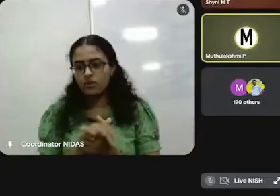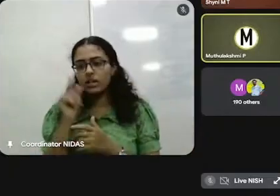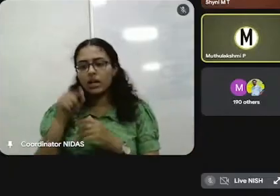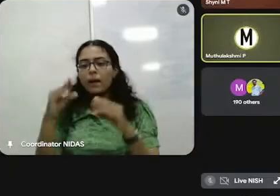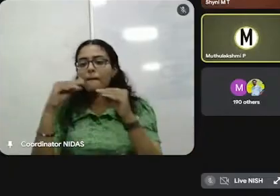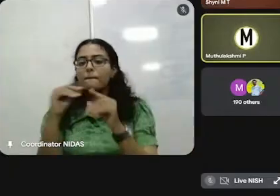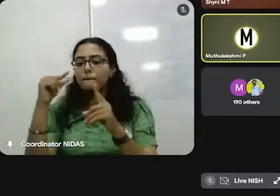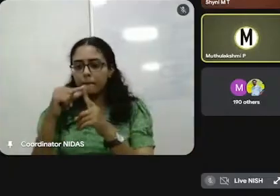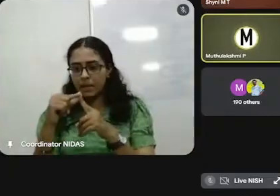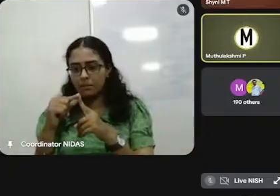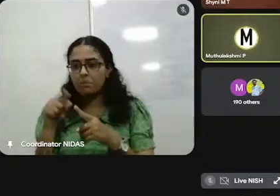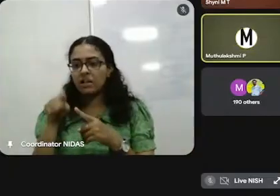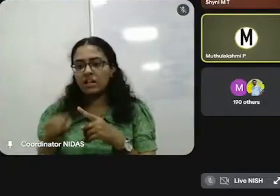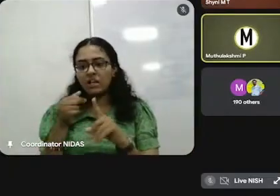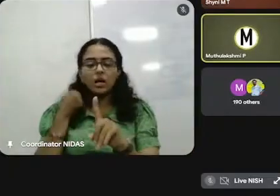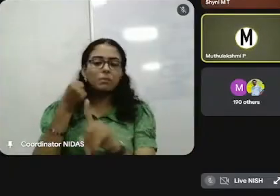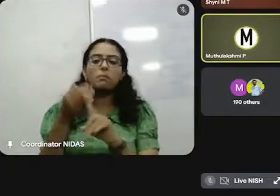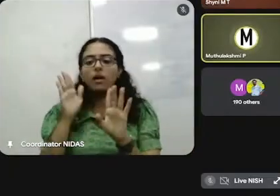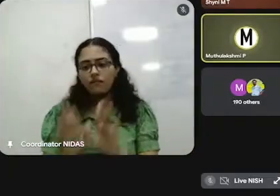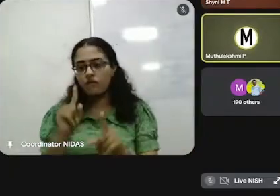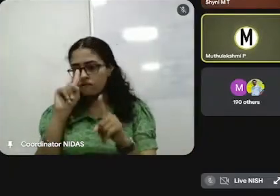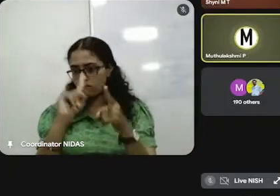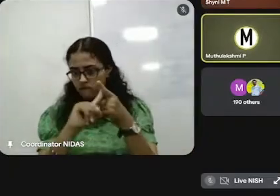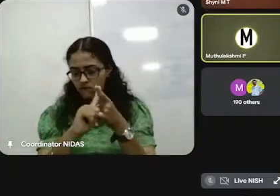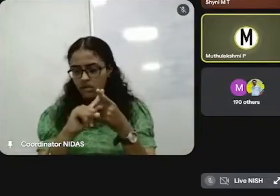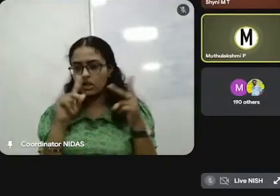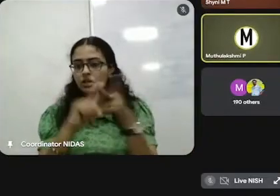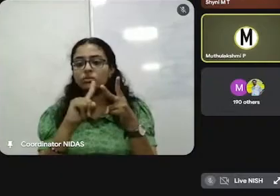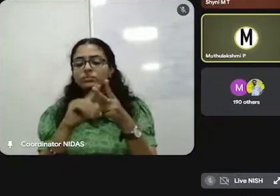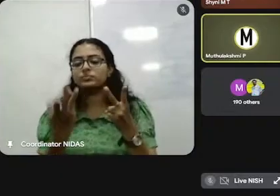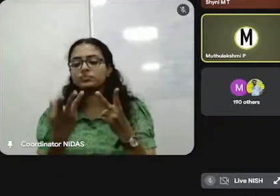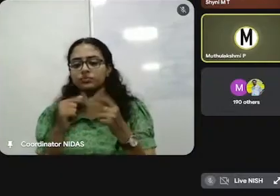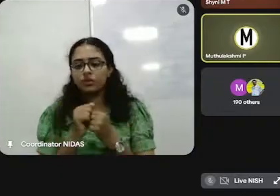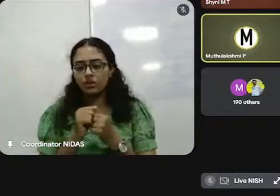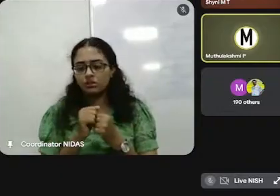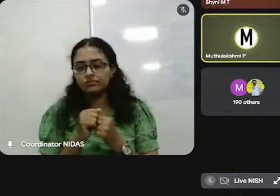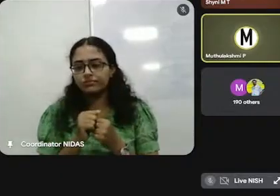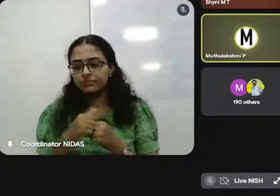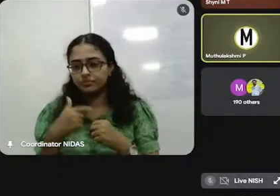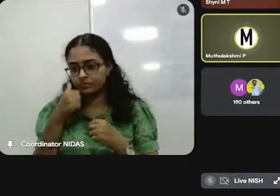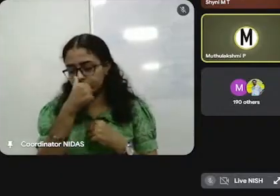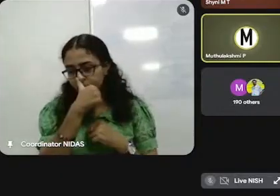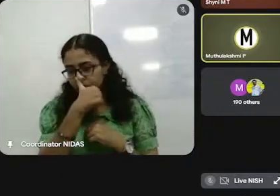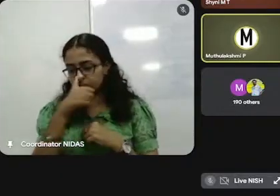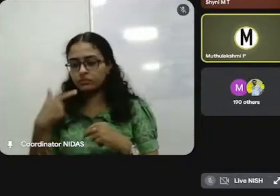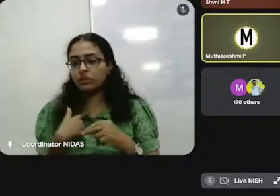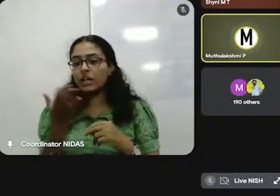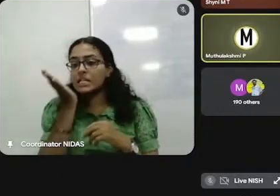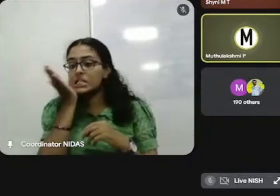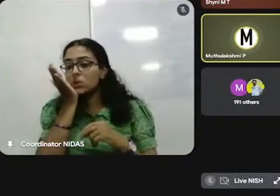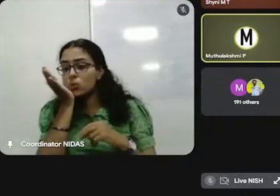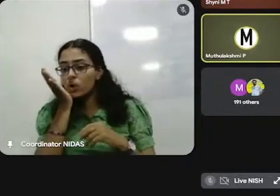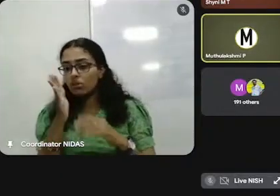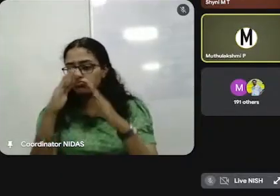will definitely be a problem, number one. And number two, your hypoglycemia, that is sugar level vandatla